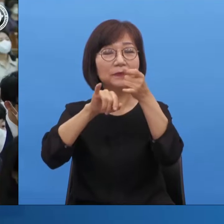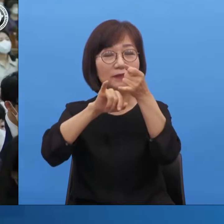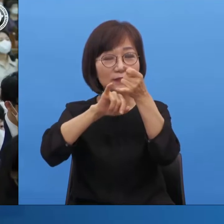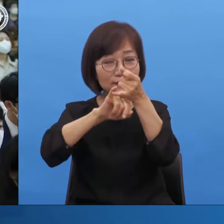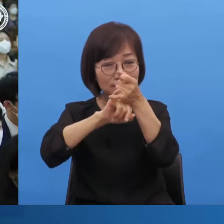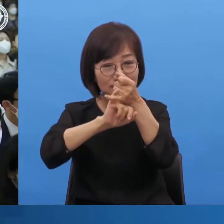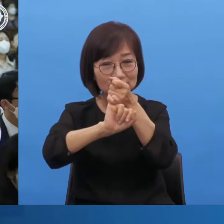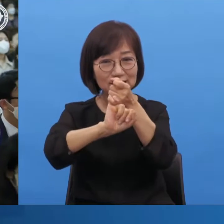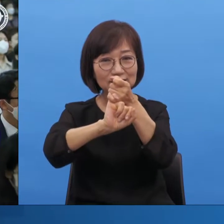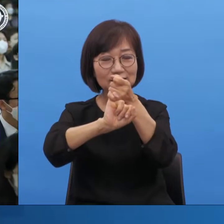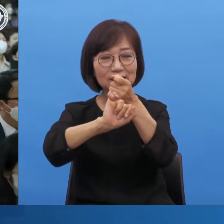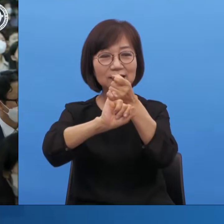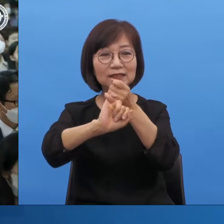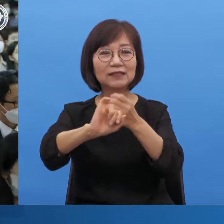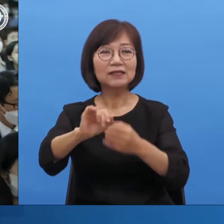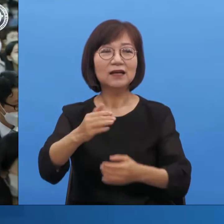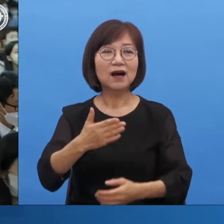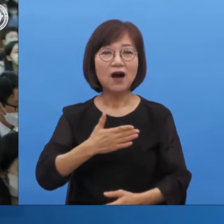이쁜 그